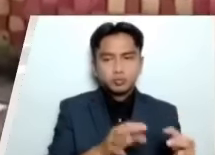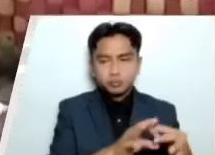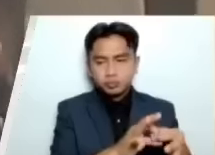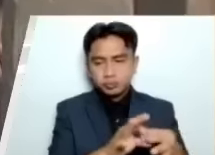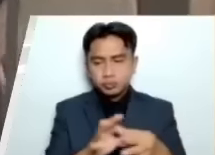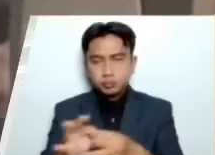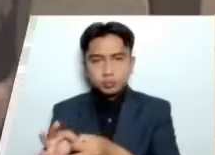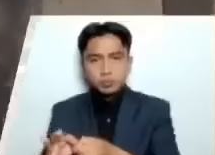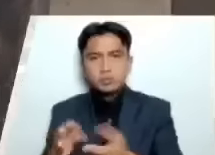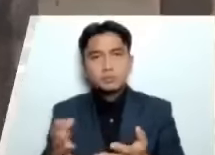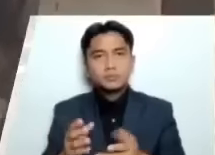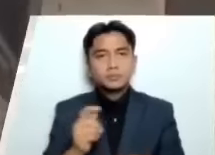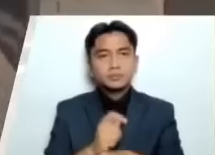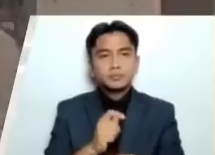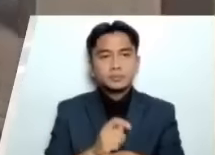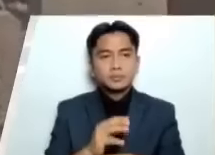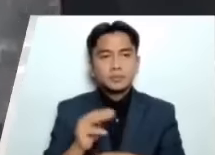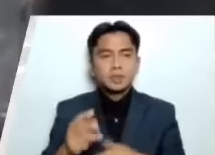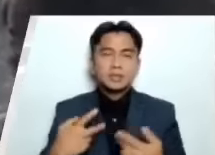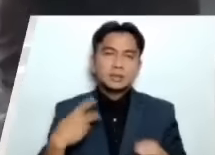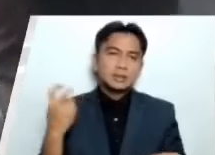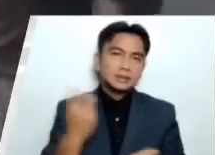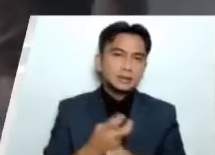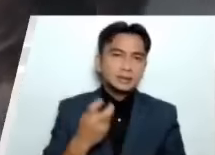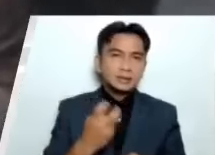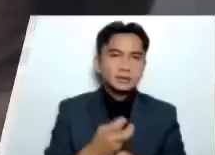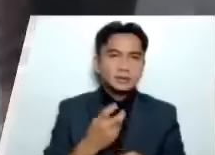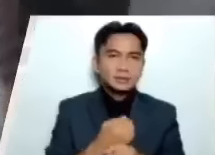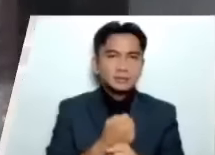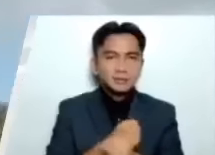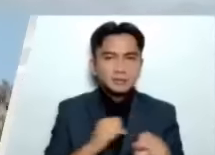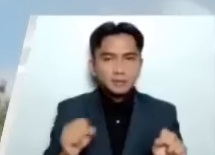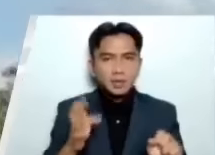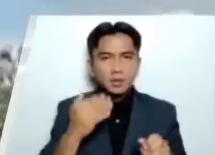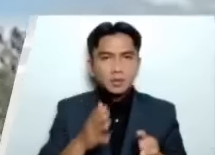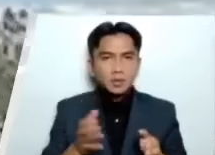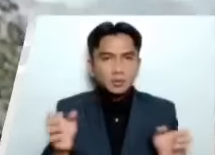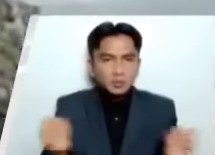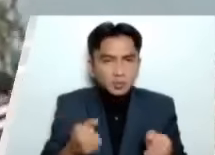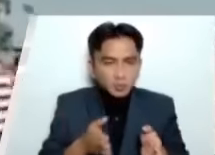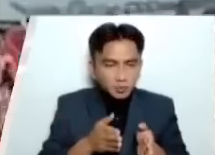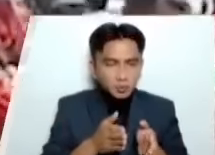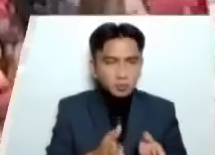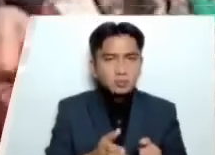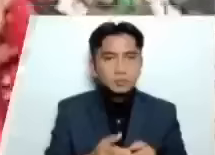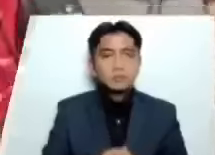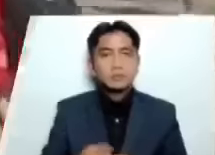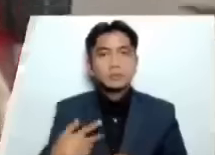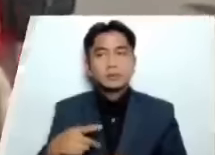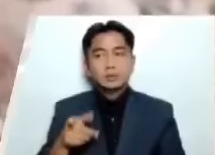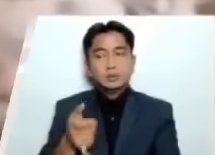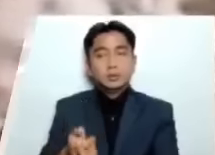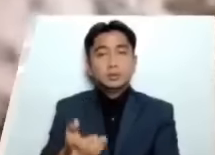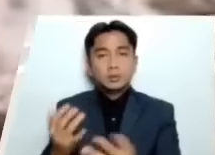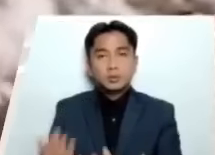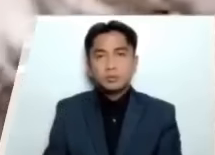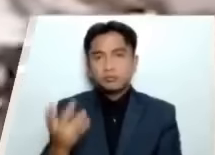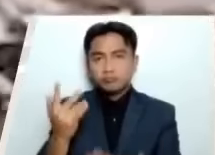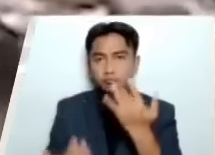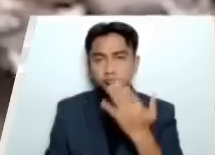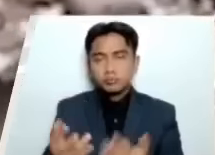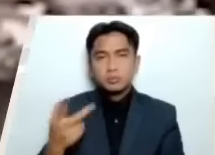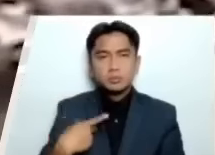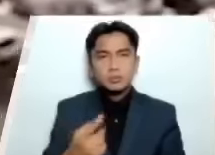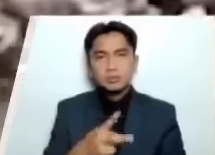Maynila. Pahirapan ang pagresponde dahil masikip ang eskinita papasok. Sa laki naman ng sunog kahapon sa Isla Puting Bato, mahigit